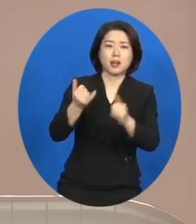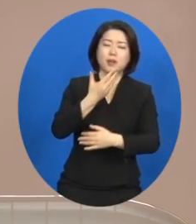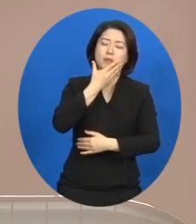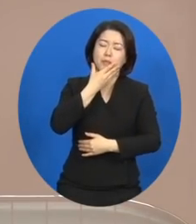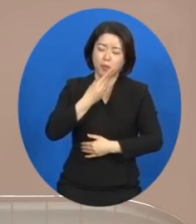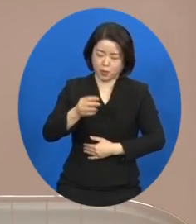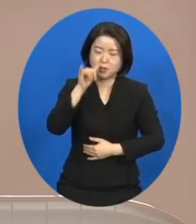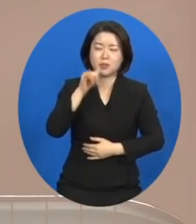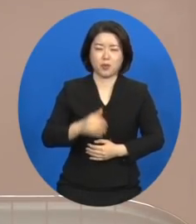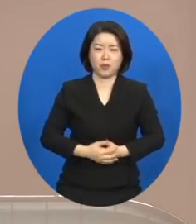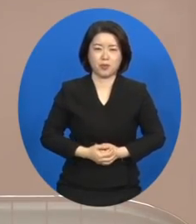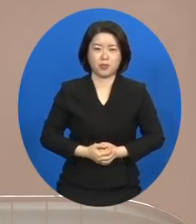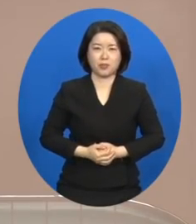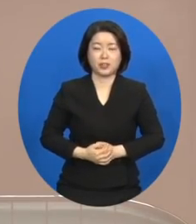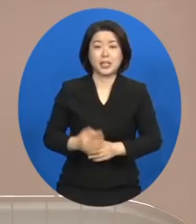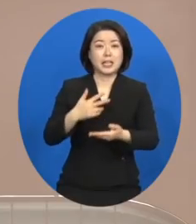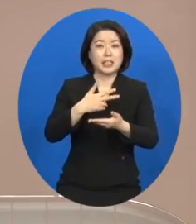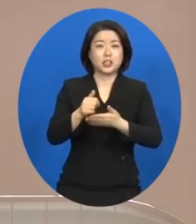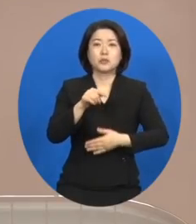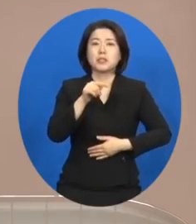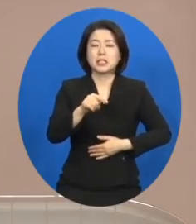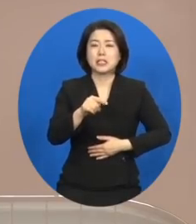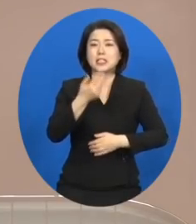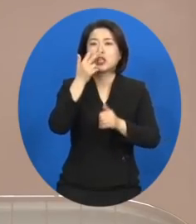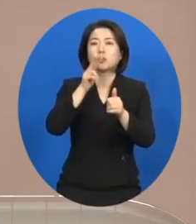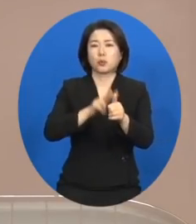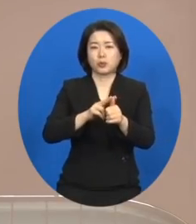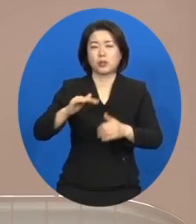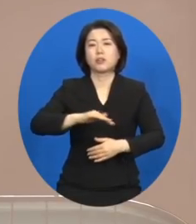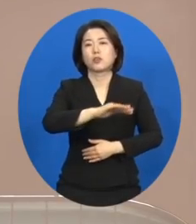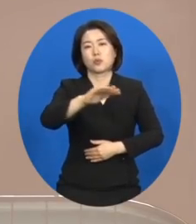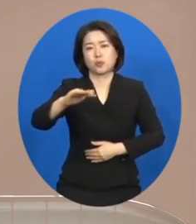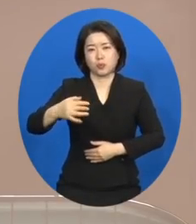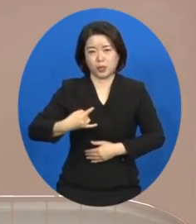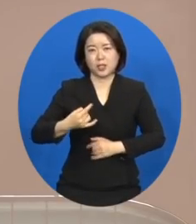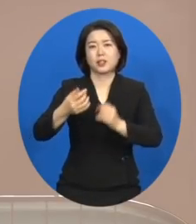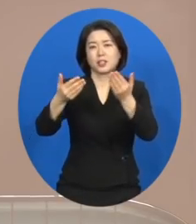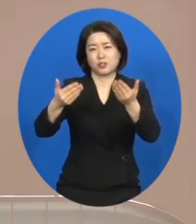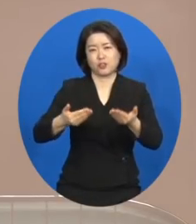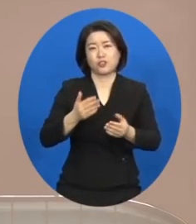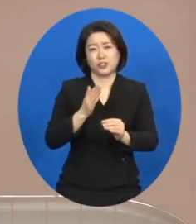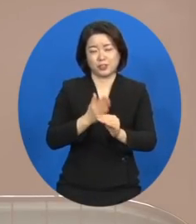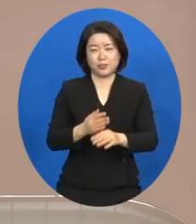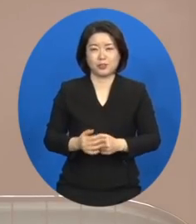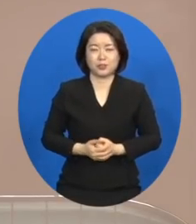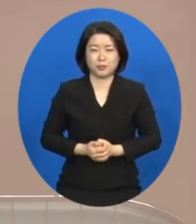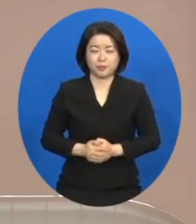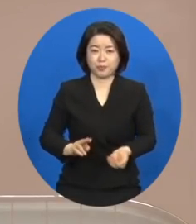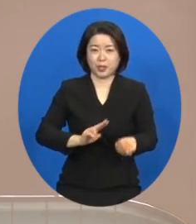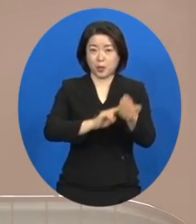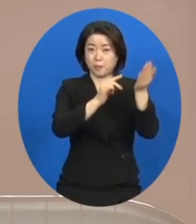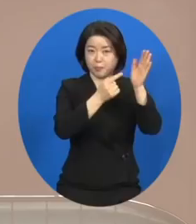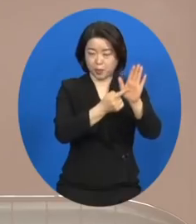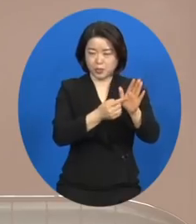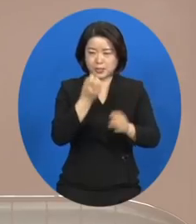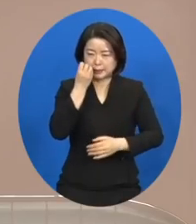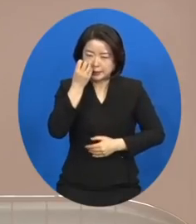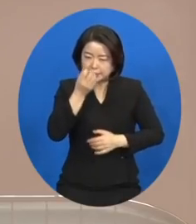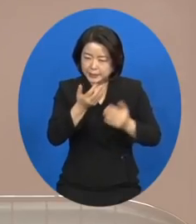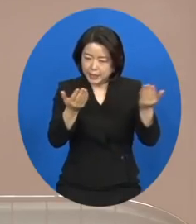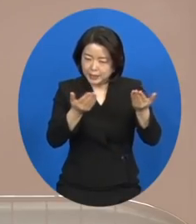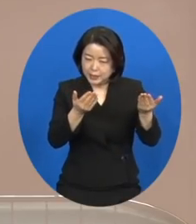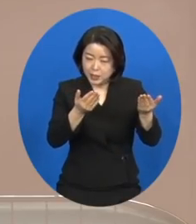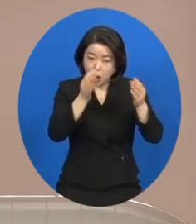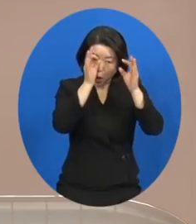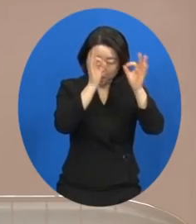있다. 주님은 지금 이 도전을 우리에게 하고 계시는 겁니다. 표징이나 기이한 일들을 보고 믿는 것, 물론